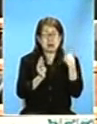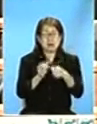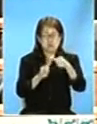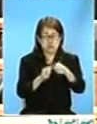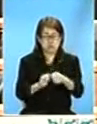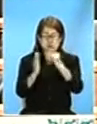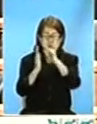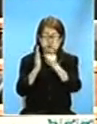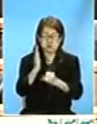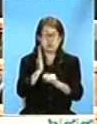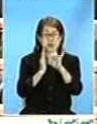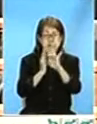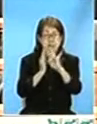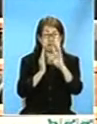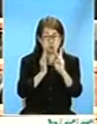จังหวัด